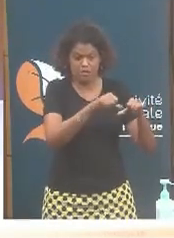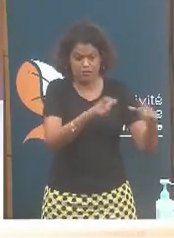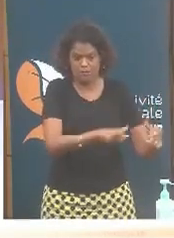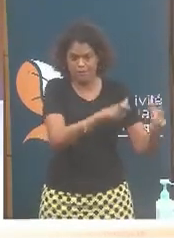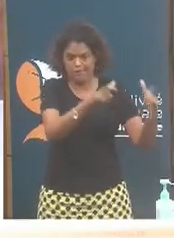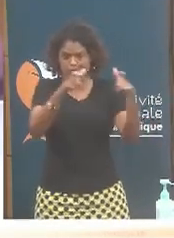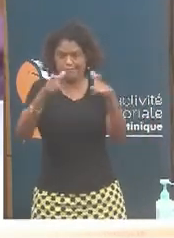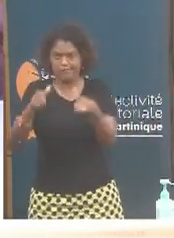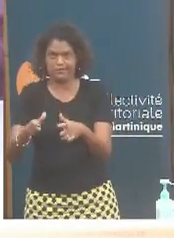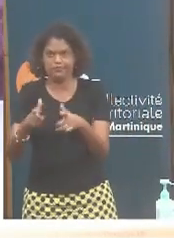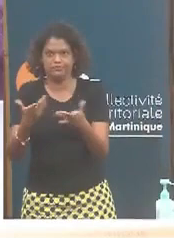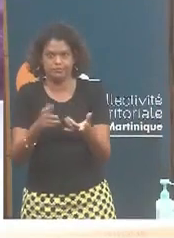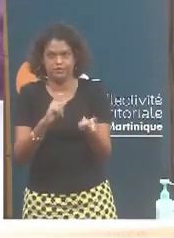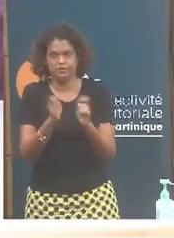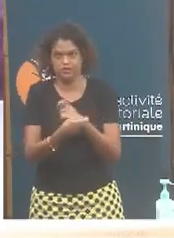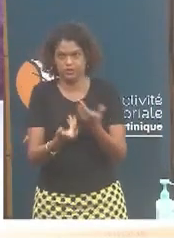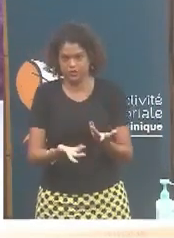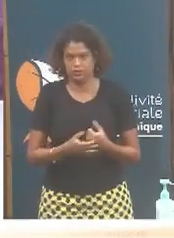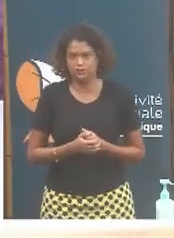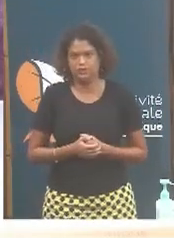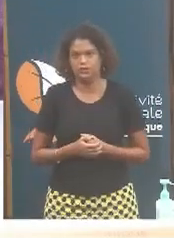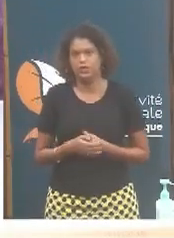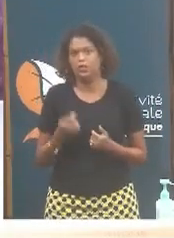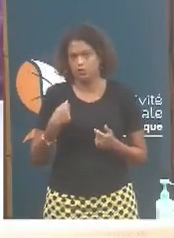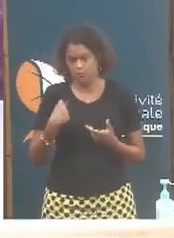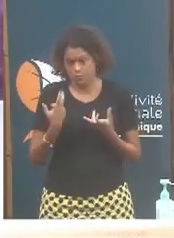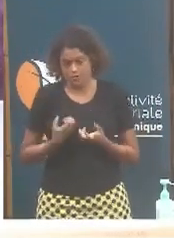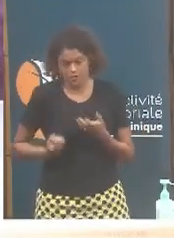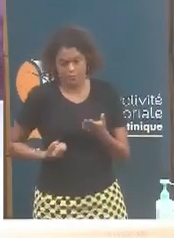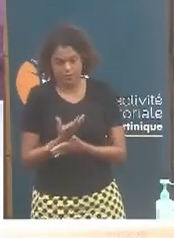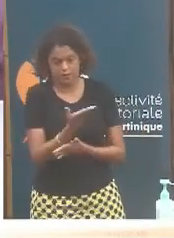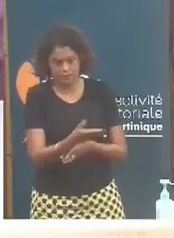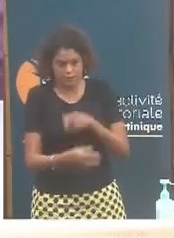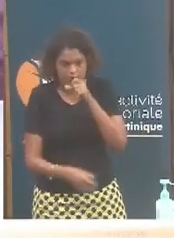voulais relayer cette partie-là,